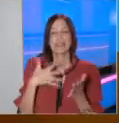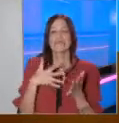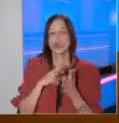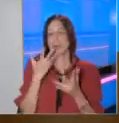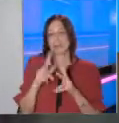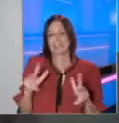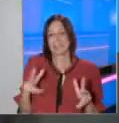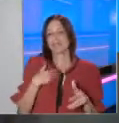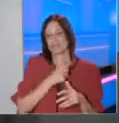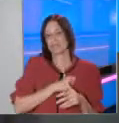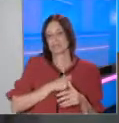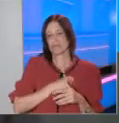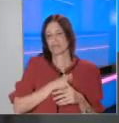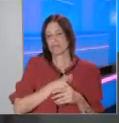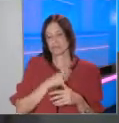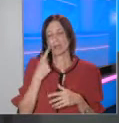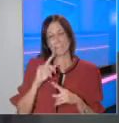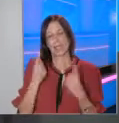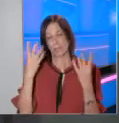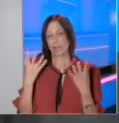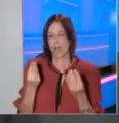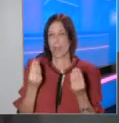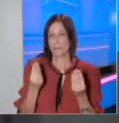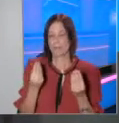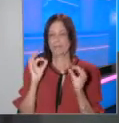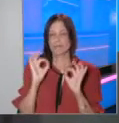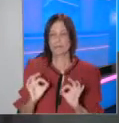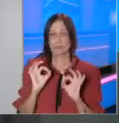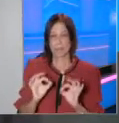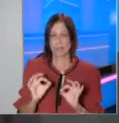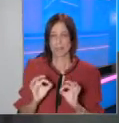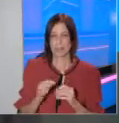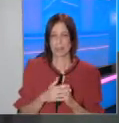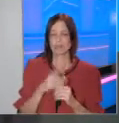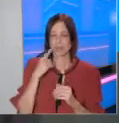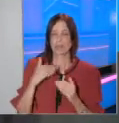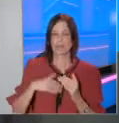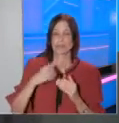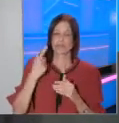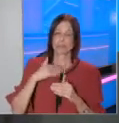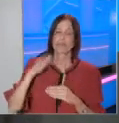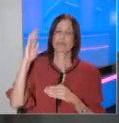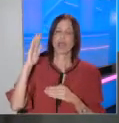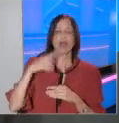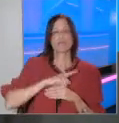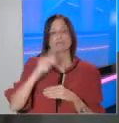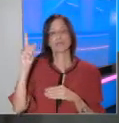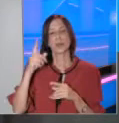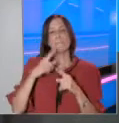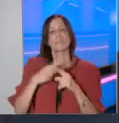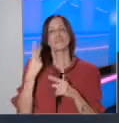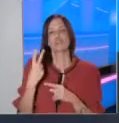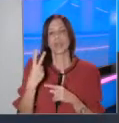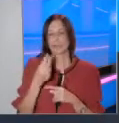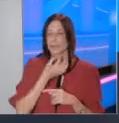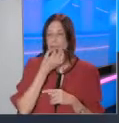המצב. לצערנו, המקרים עדיין רבים באמת, ואנחנו רואים עלייה רבה, פי שניים באלימות. אני רוצה